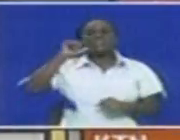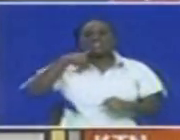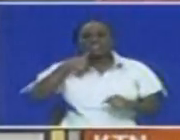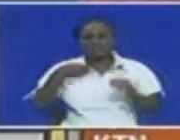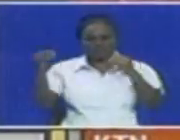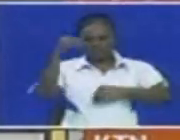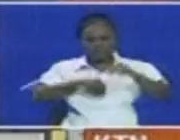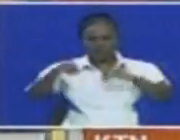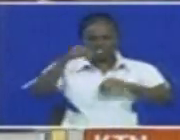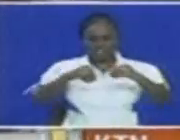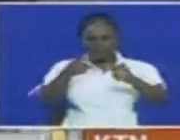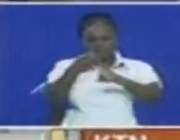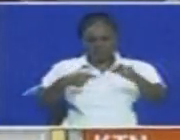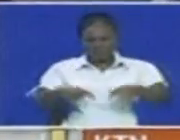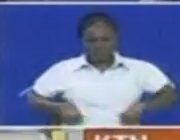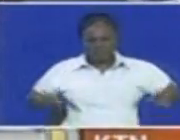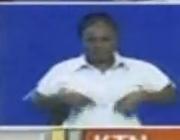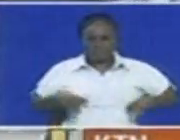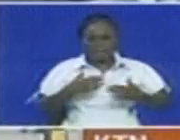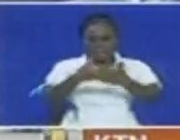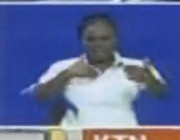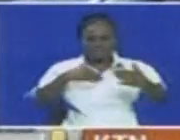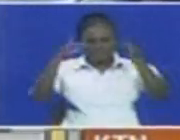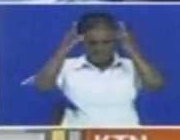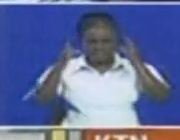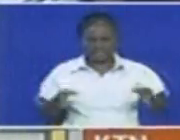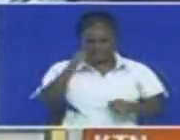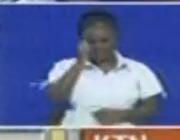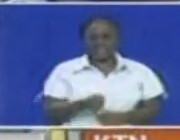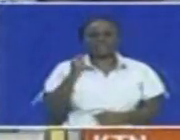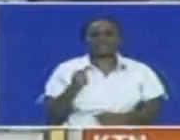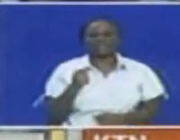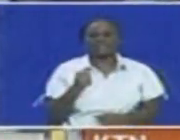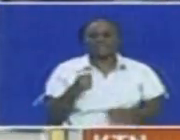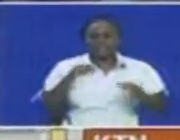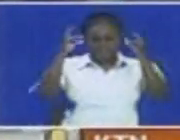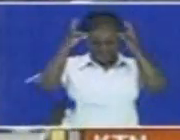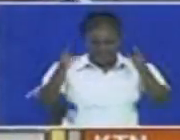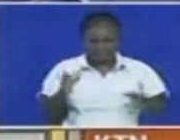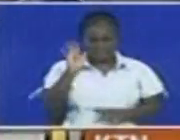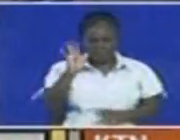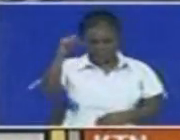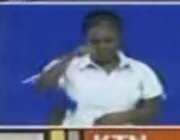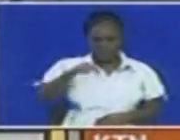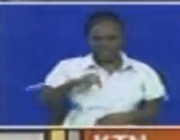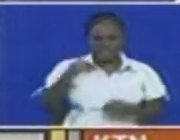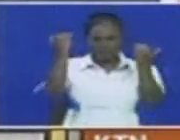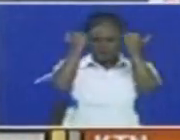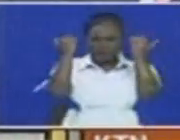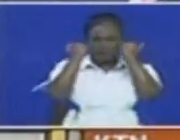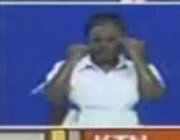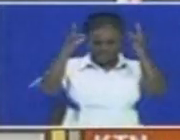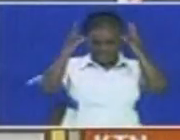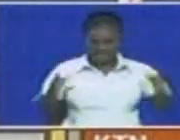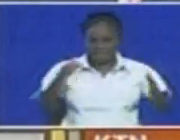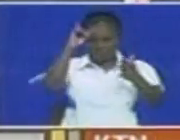kaunti ya Garissa kabla ya kutoa uamuzi wake. Na ndiposa kwenye uamuzi wake hii leo, mahakama imeamuru